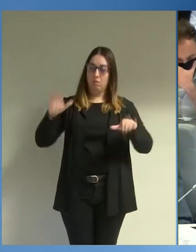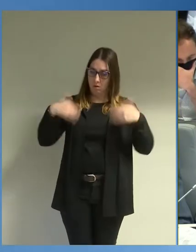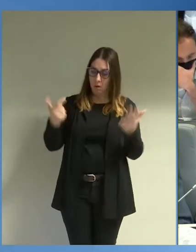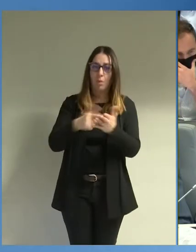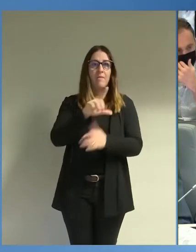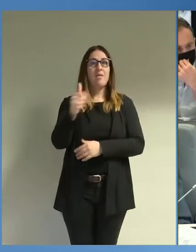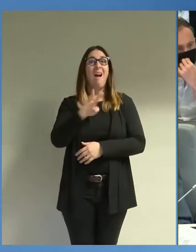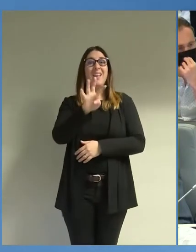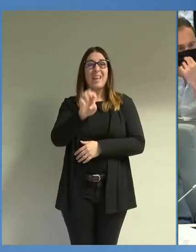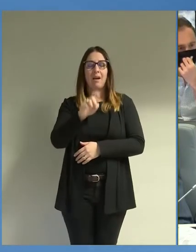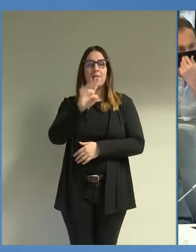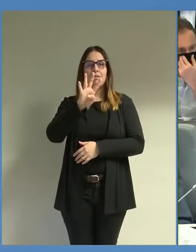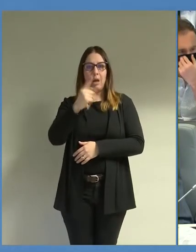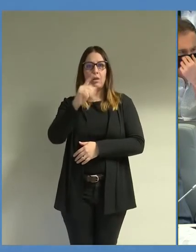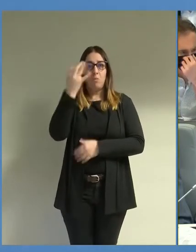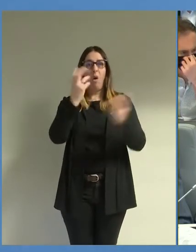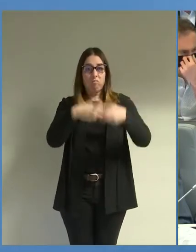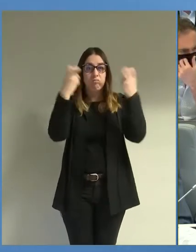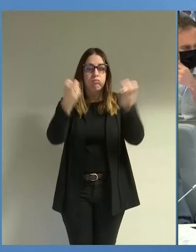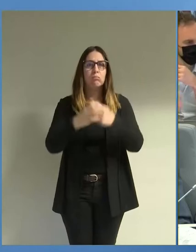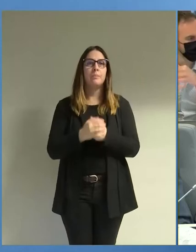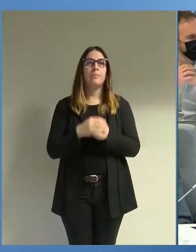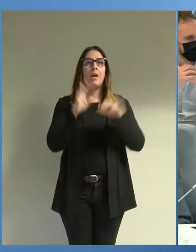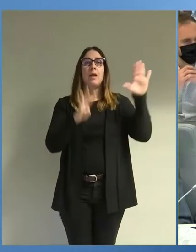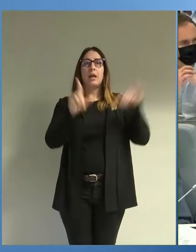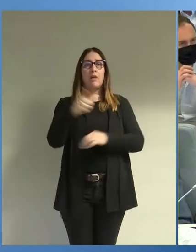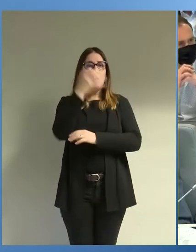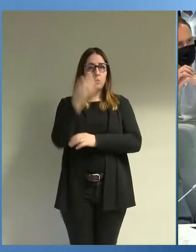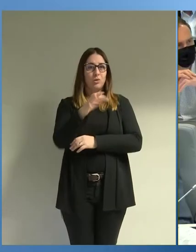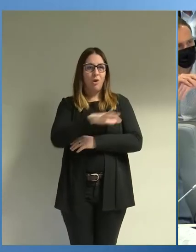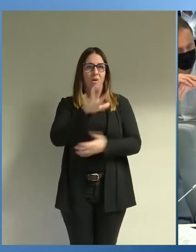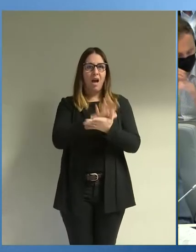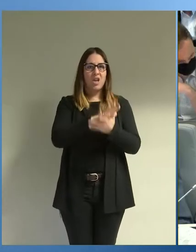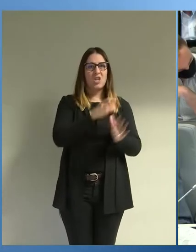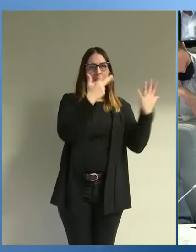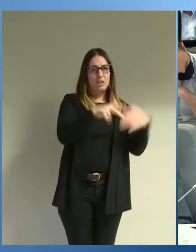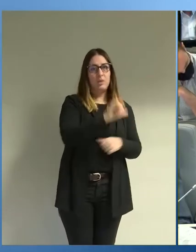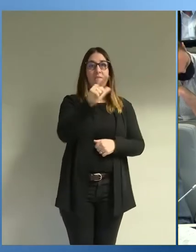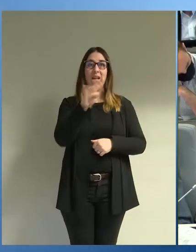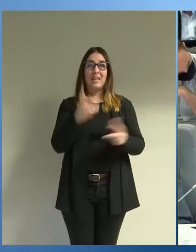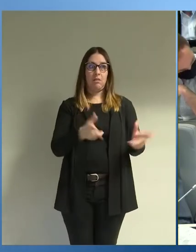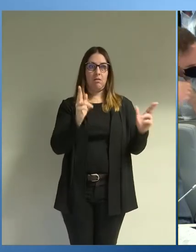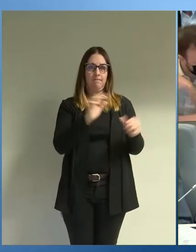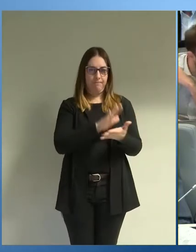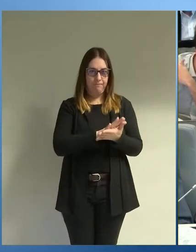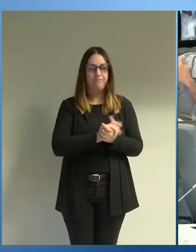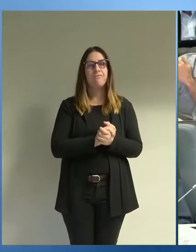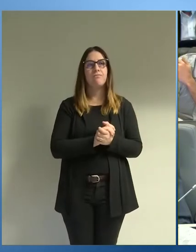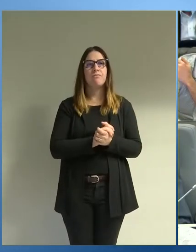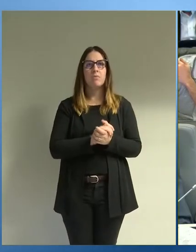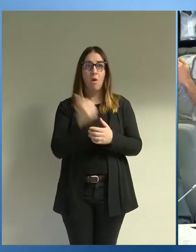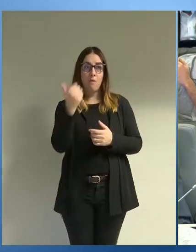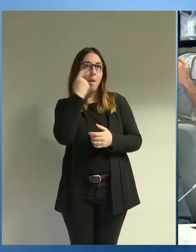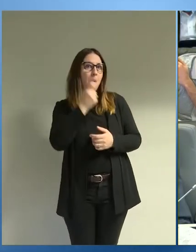41% à le penser 92 % chez les 18 24 ans face à ce constat vous l'avez dit il peut y avoir